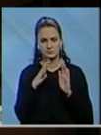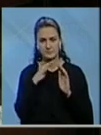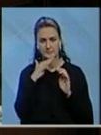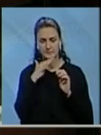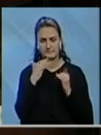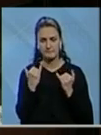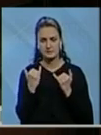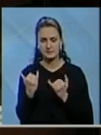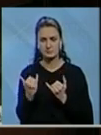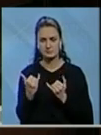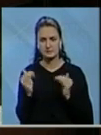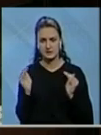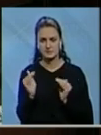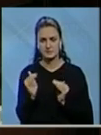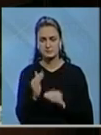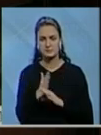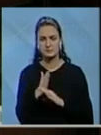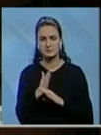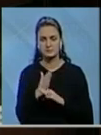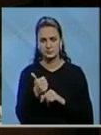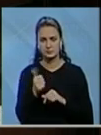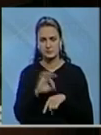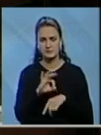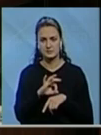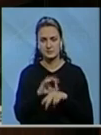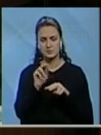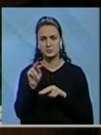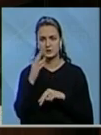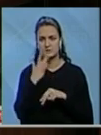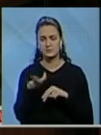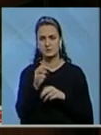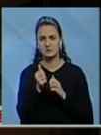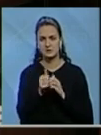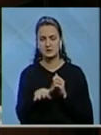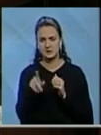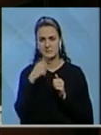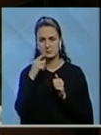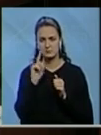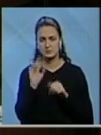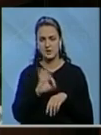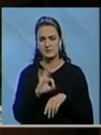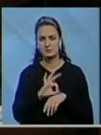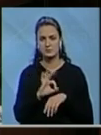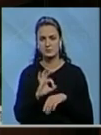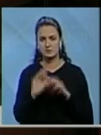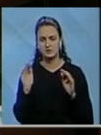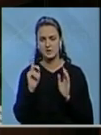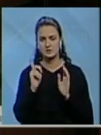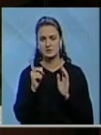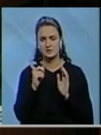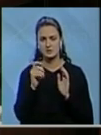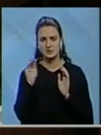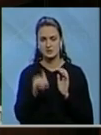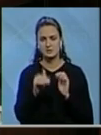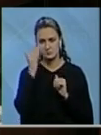თუმცა დღესდღეობით კლების ტენდენცია აღინიშნება და როგორც დაავადებათა კონტროლის ეროვნული ცენტრის დირექტორი აცხადებს, ავადობის მაჩვენებელი 100,000